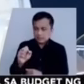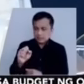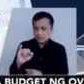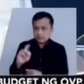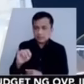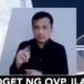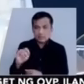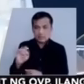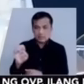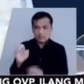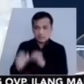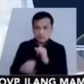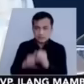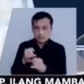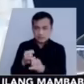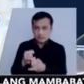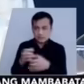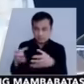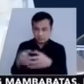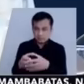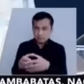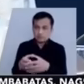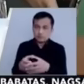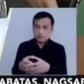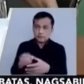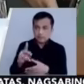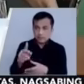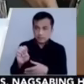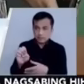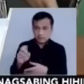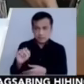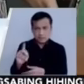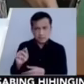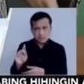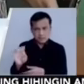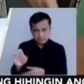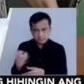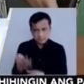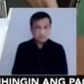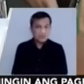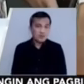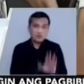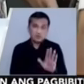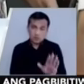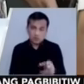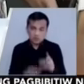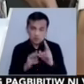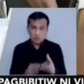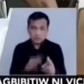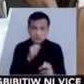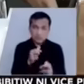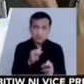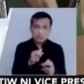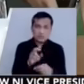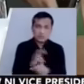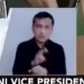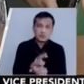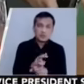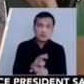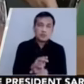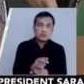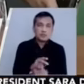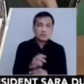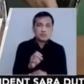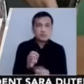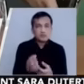group o crime Syndicate ah your honor Hindi naman po siya ginamit ah if ever po ah Kung